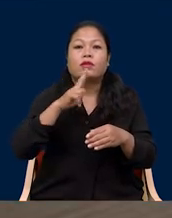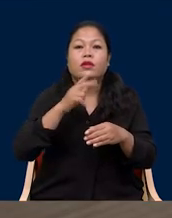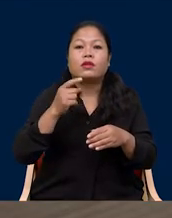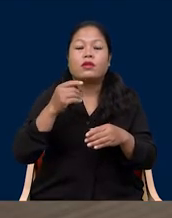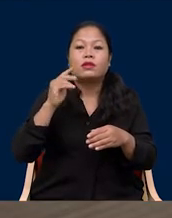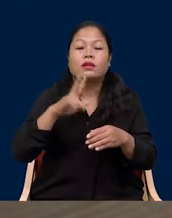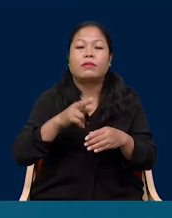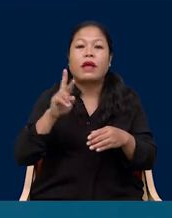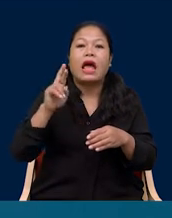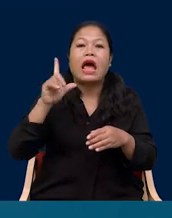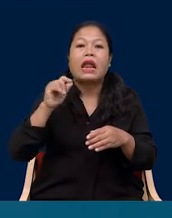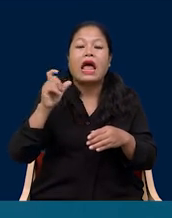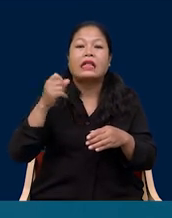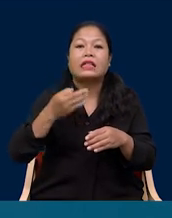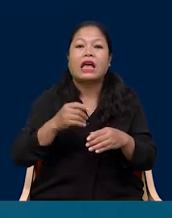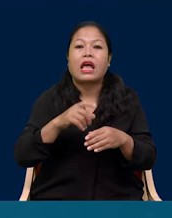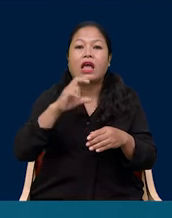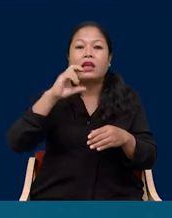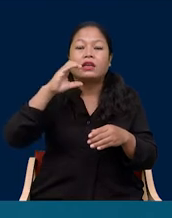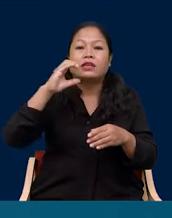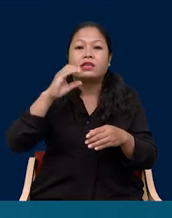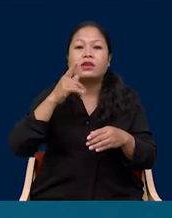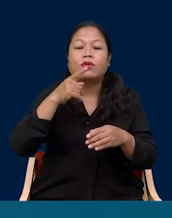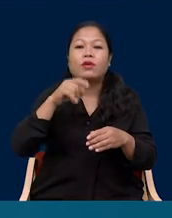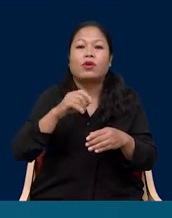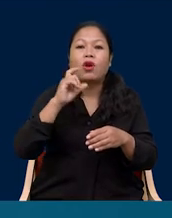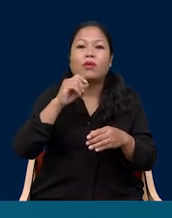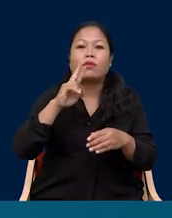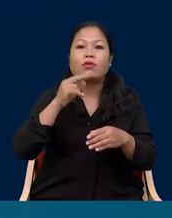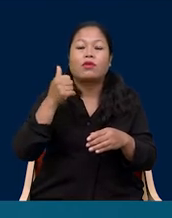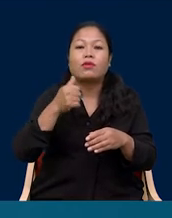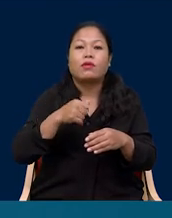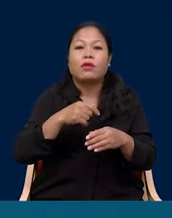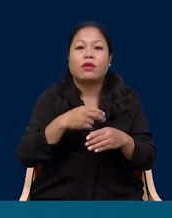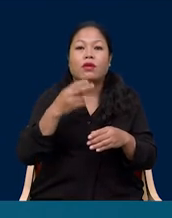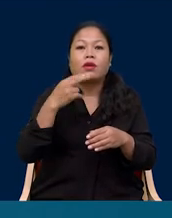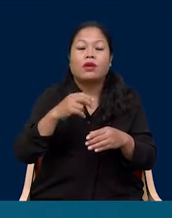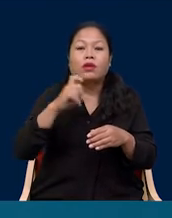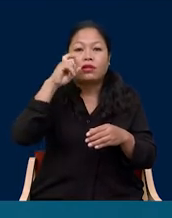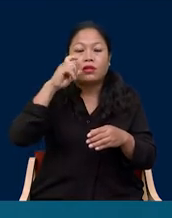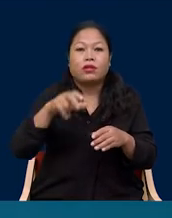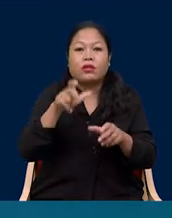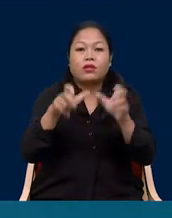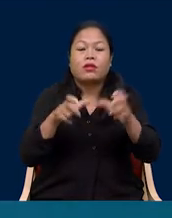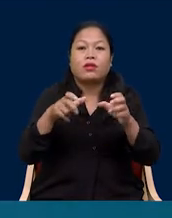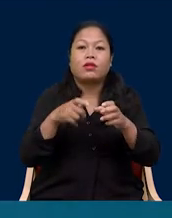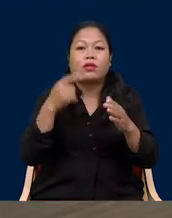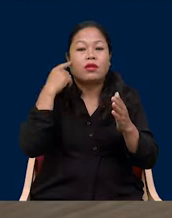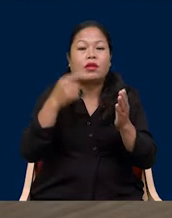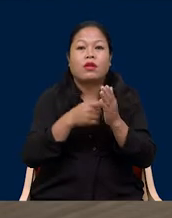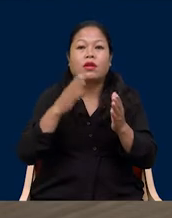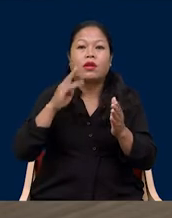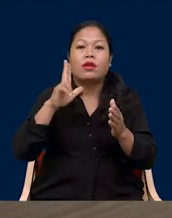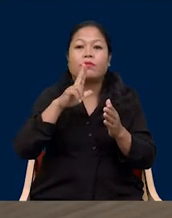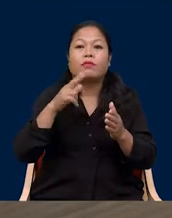राधा वाग्लेलाई, त्यसै गरी हामीसँग COP21, COP22 र COP25 दर्शकको भूमिका निर्वाह गरेकी